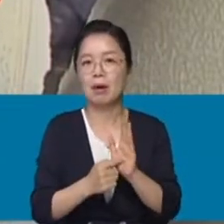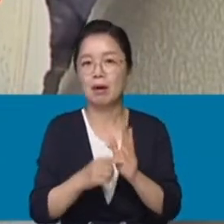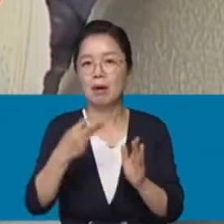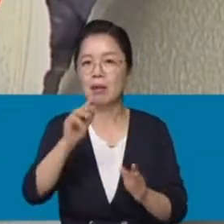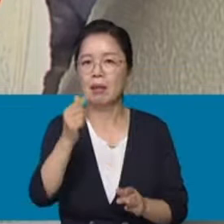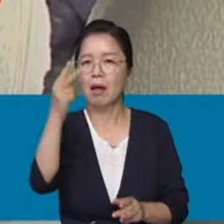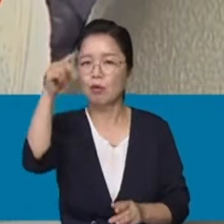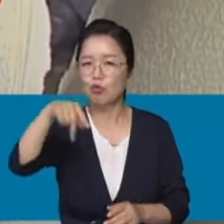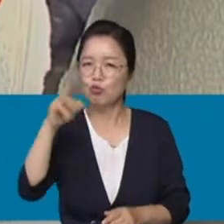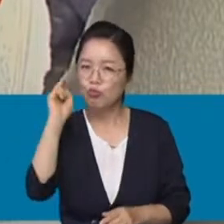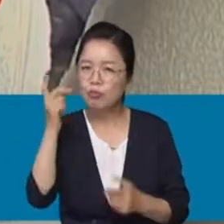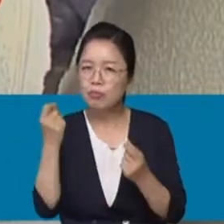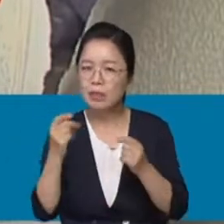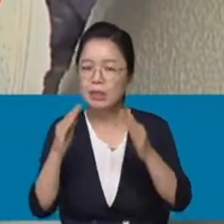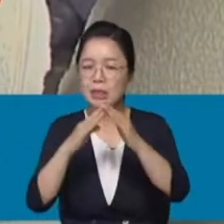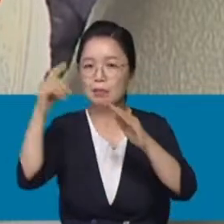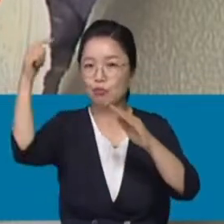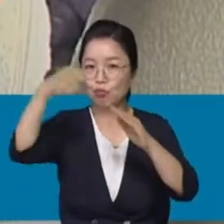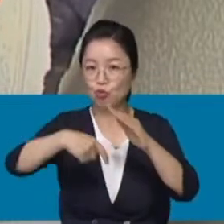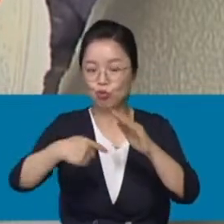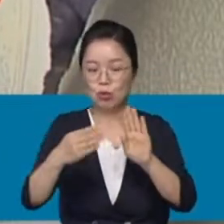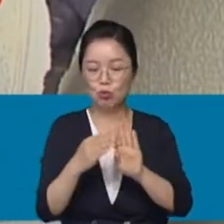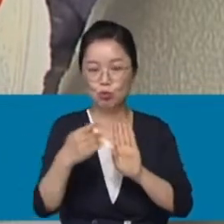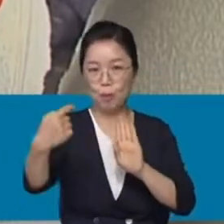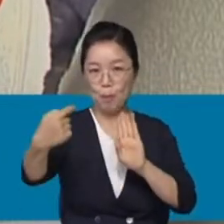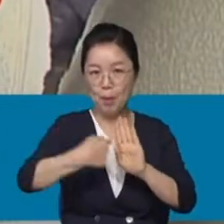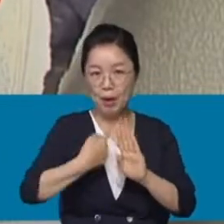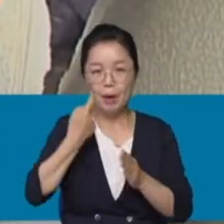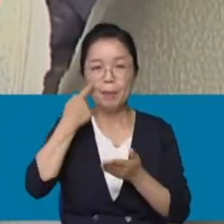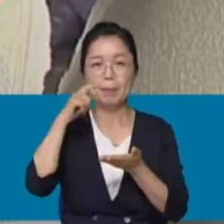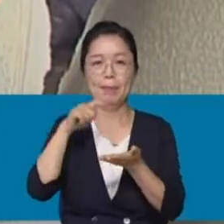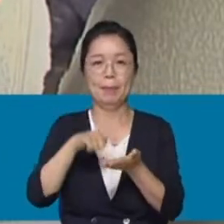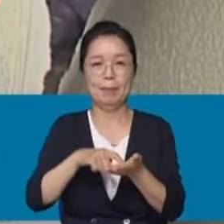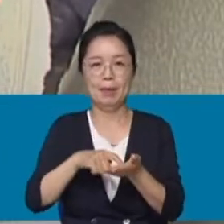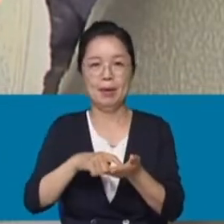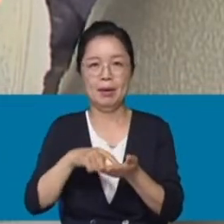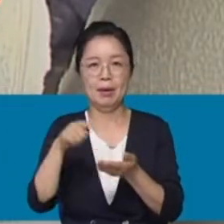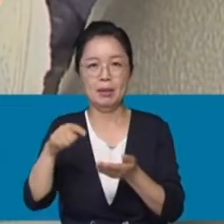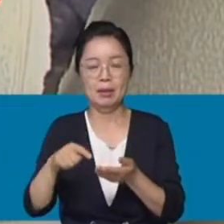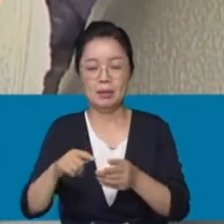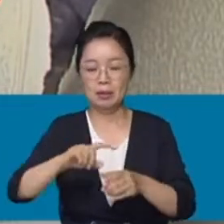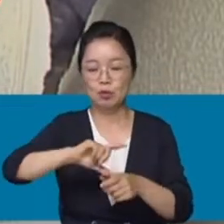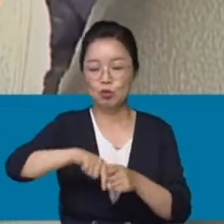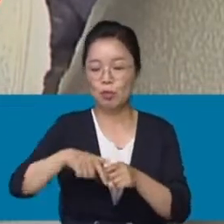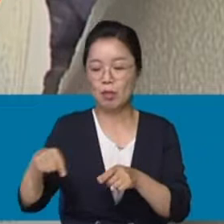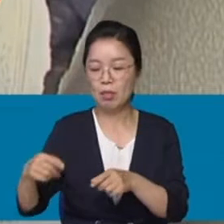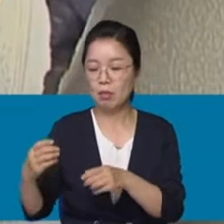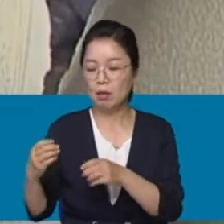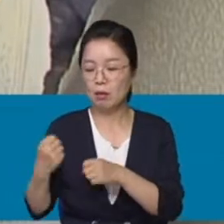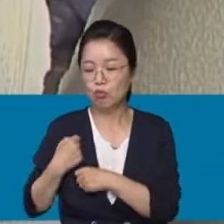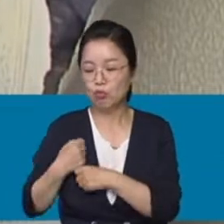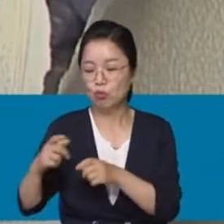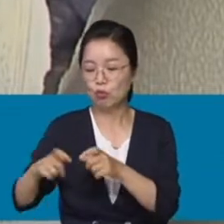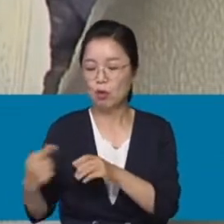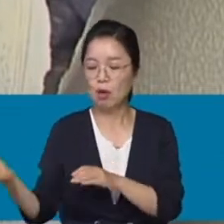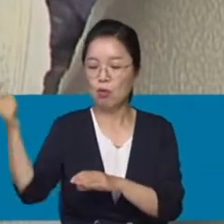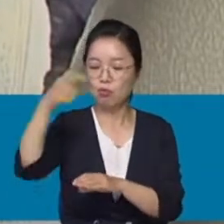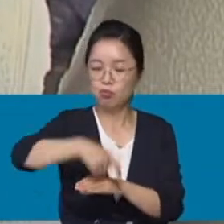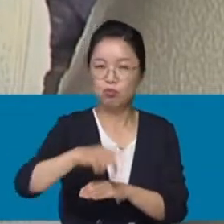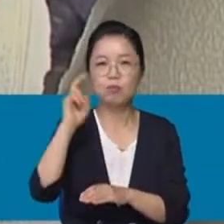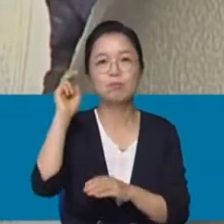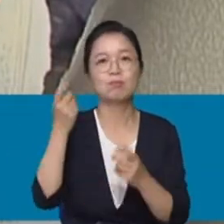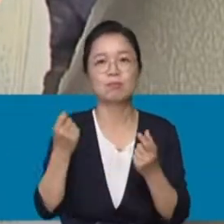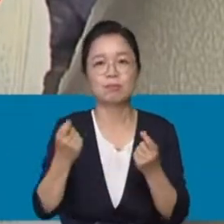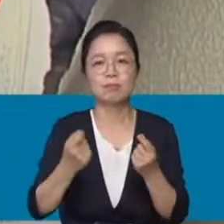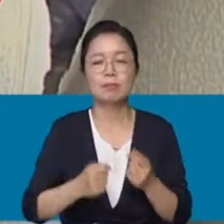추정되는 파편이 주택 지붕을 뚫고 문에 박힌 채 발견됐는데 인근 육군부대 사격장에서 날아온 걸로 추정됩니다.